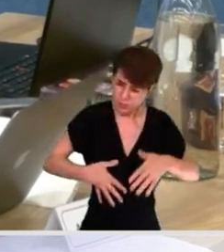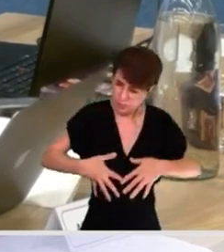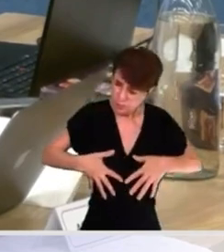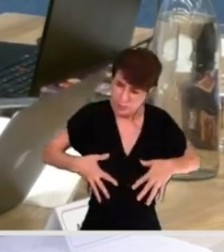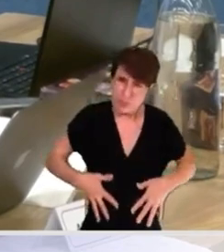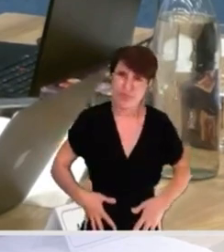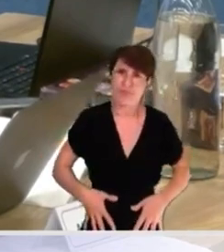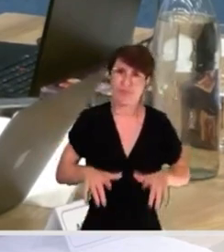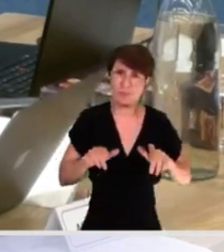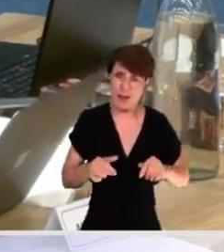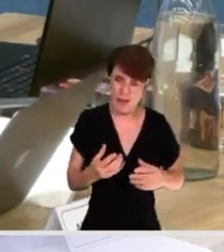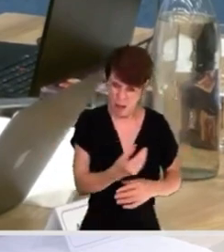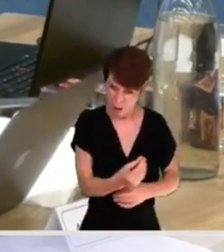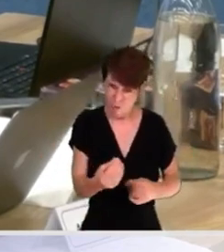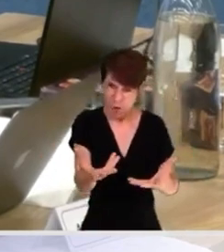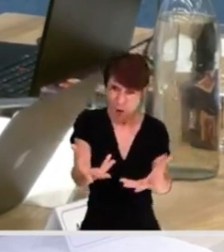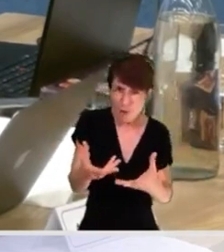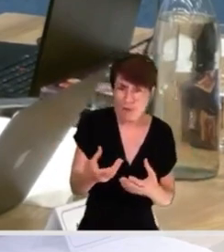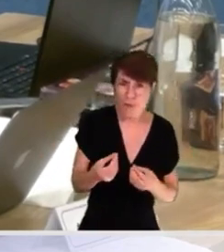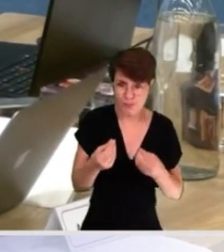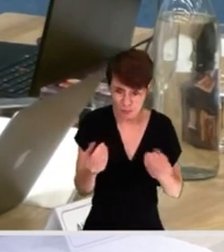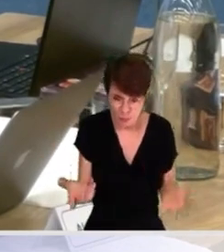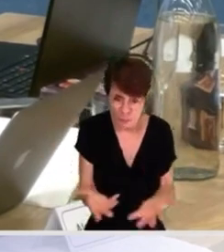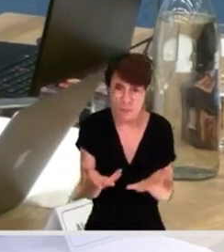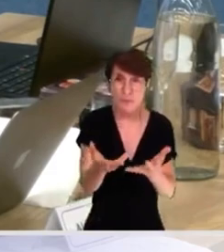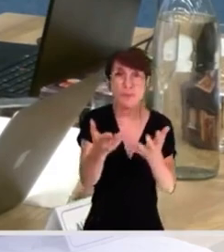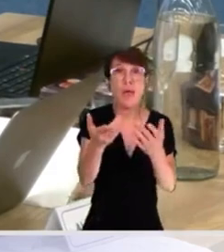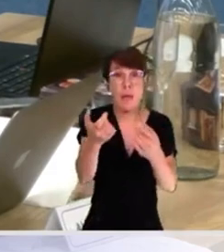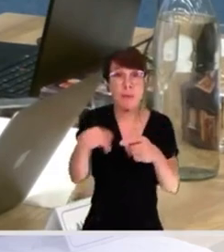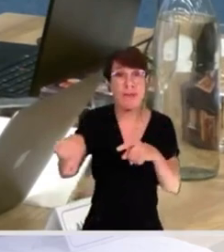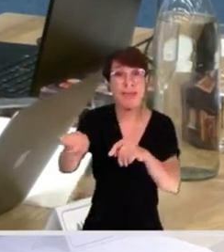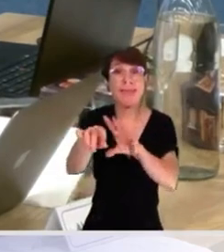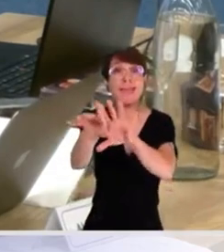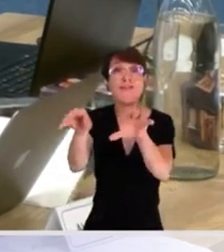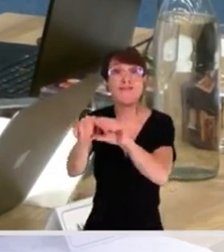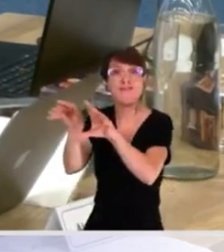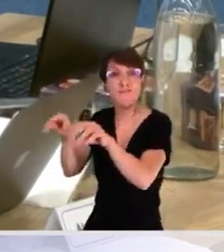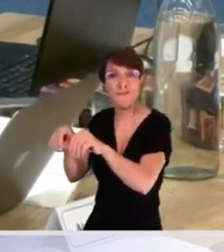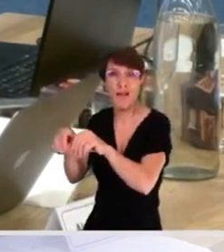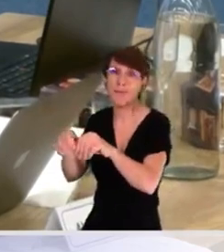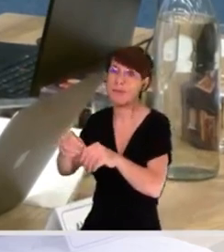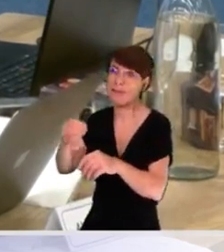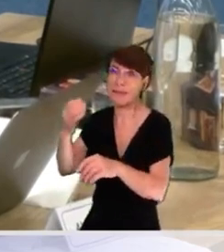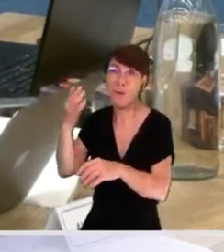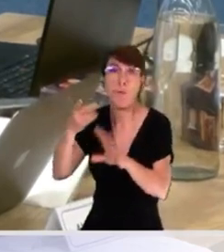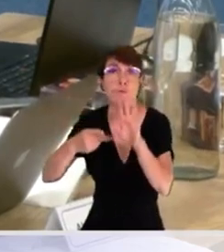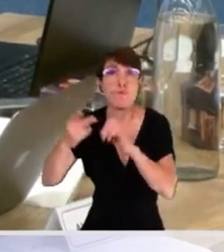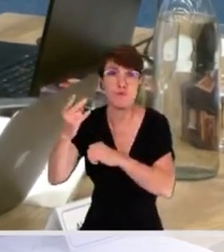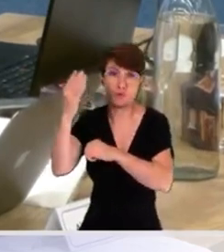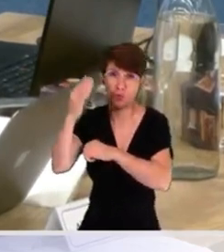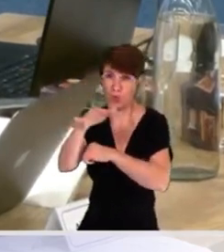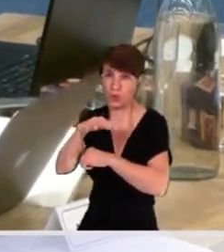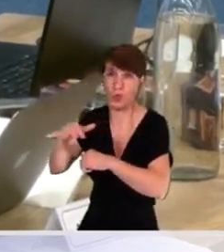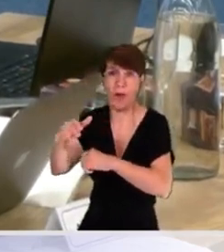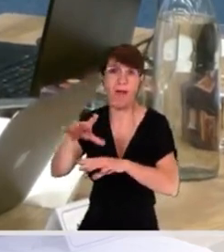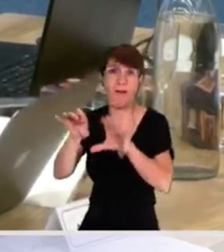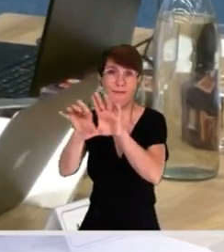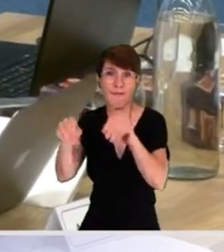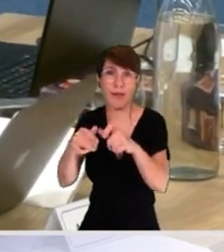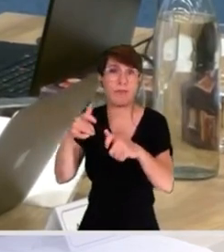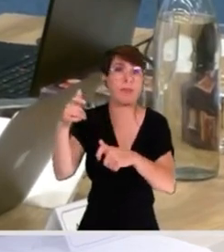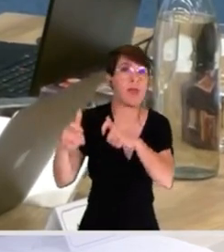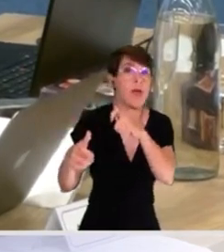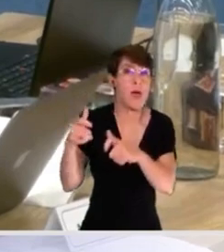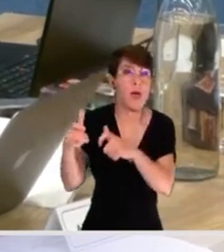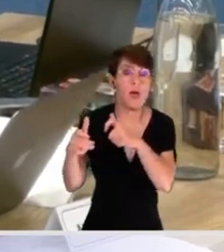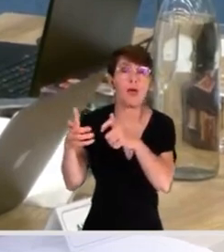et surtout les familles qui en ont le plus besoin, qui ont le plus besoin d'être secondées, ces familles